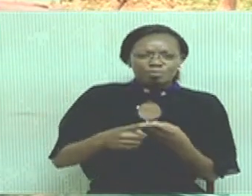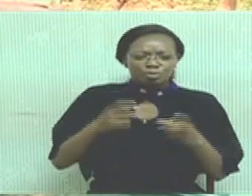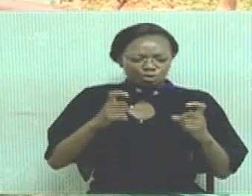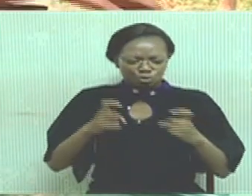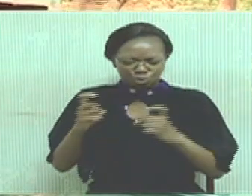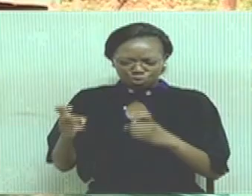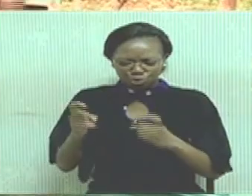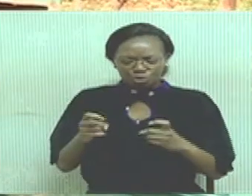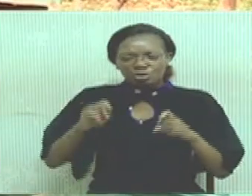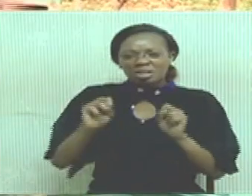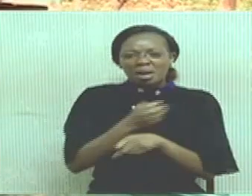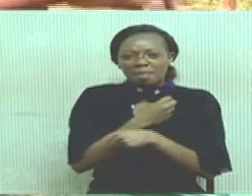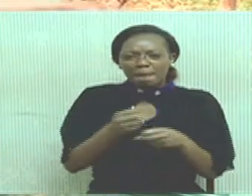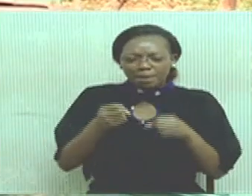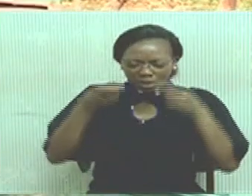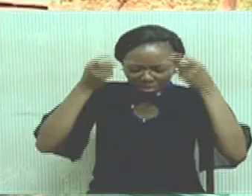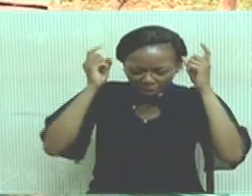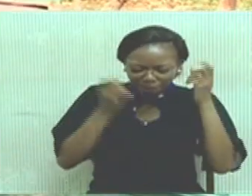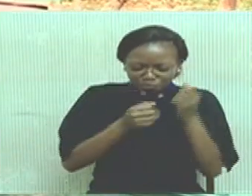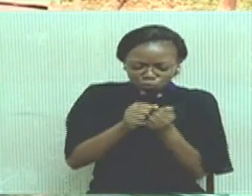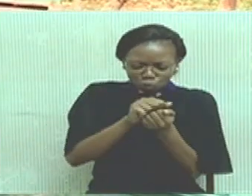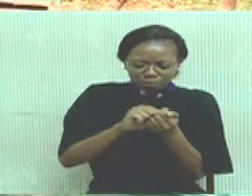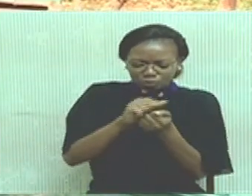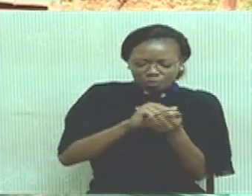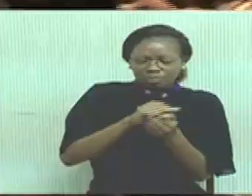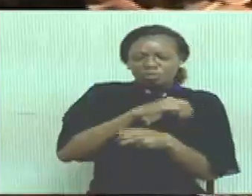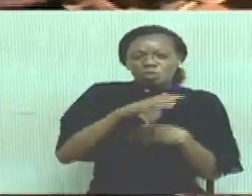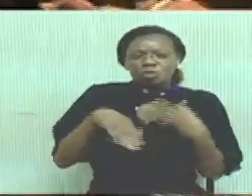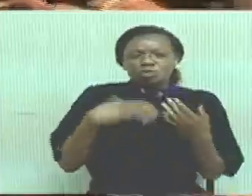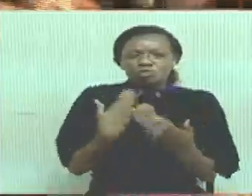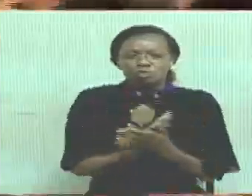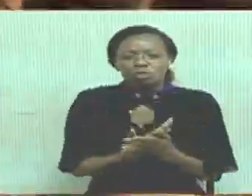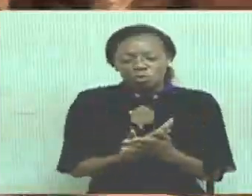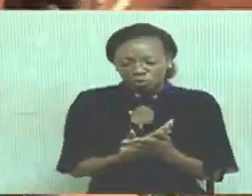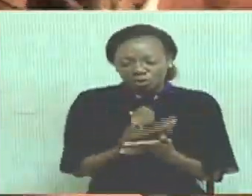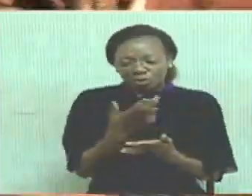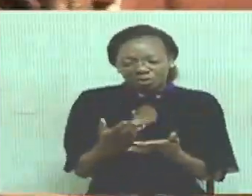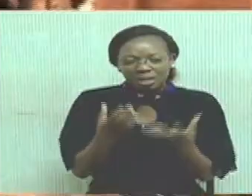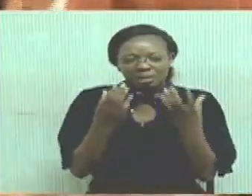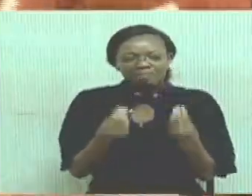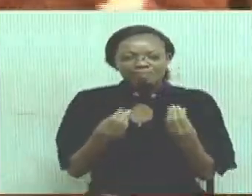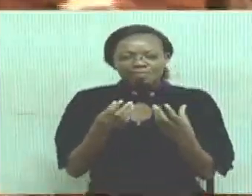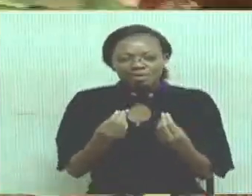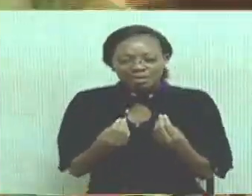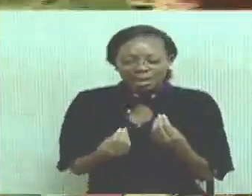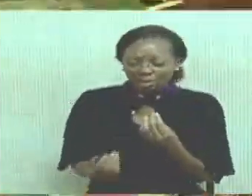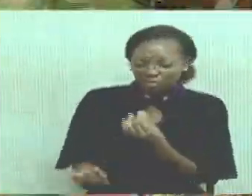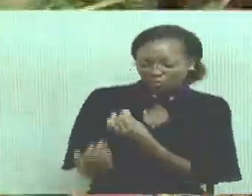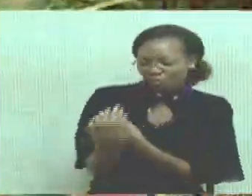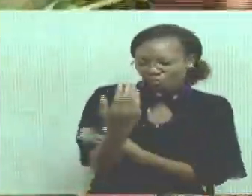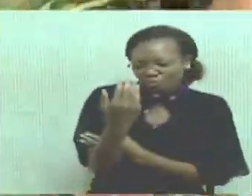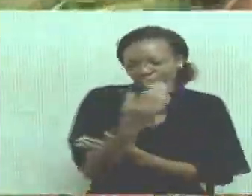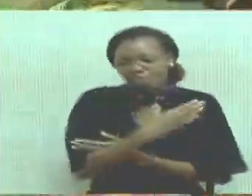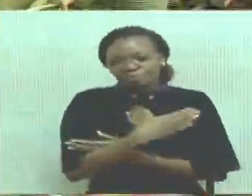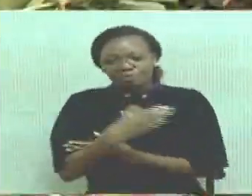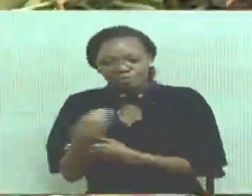hii wasaidie wakulima katika vijiji vyao. Tofauti ya kutumia hizi mashine na kukatia ng'ombe nyasi